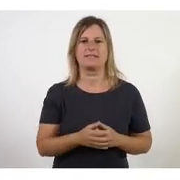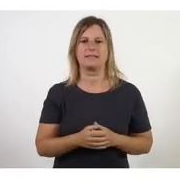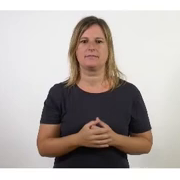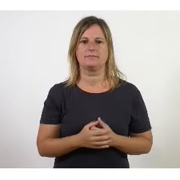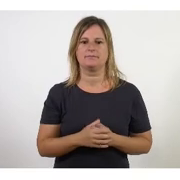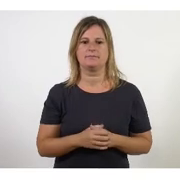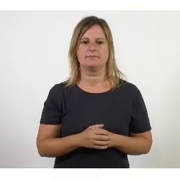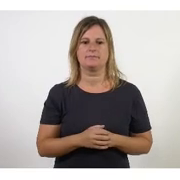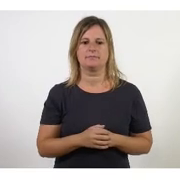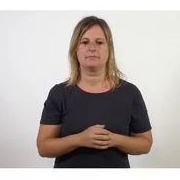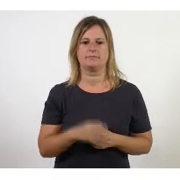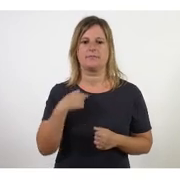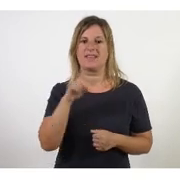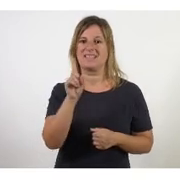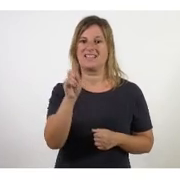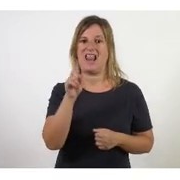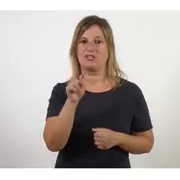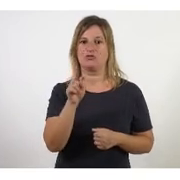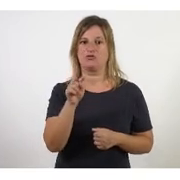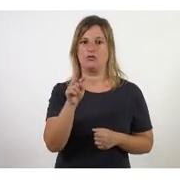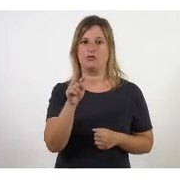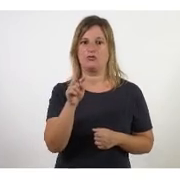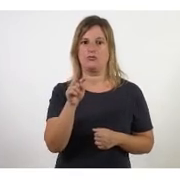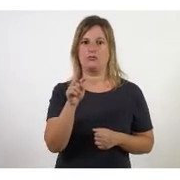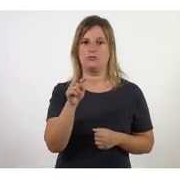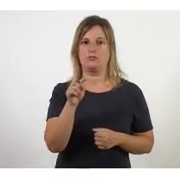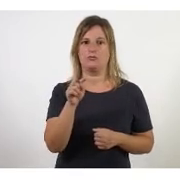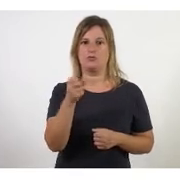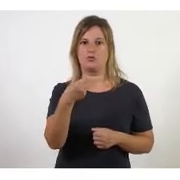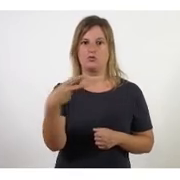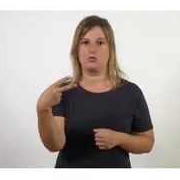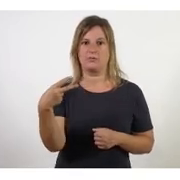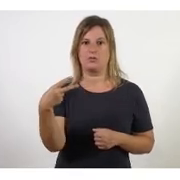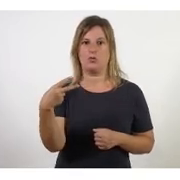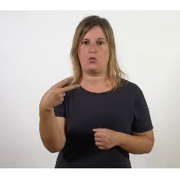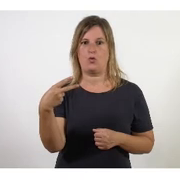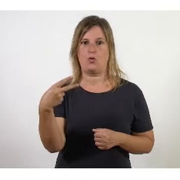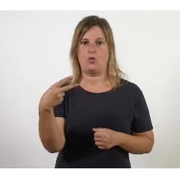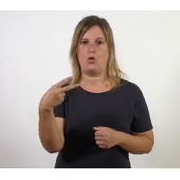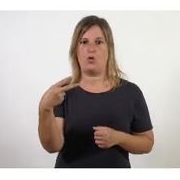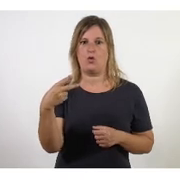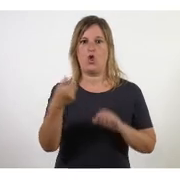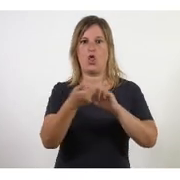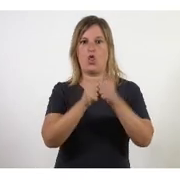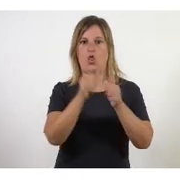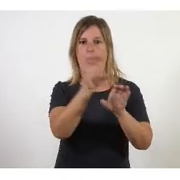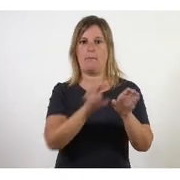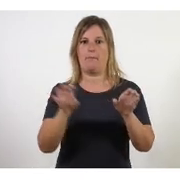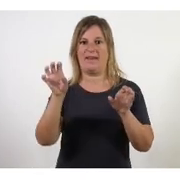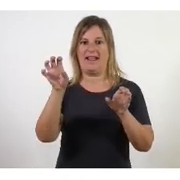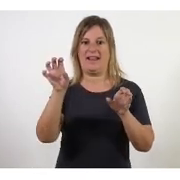despisti. Selecciono el clip amb el subtítol, li faig duplicar, me'l col·loca a la part